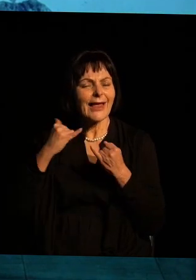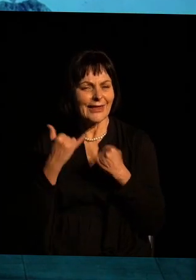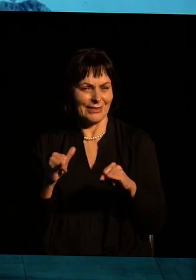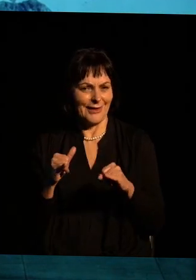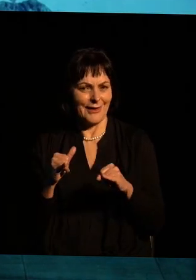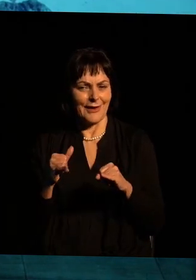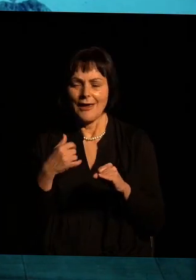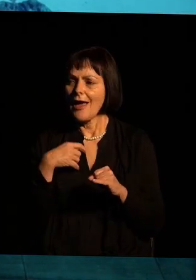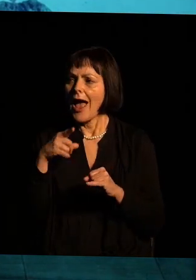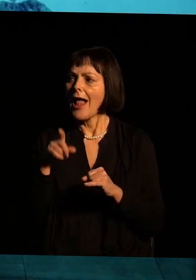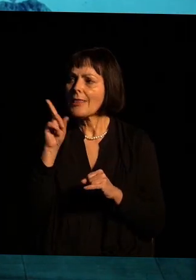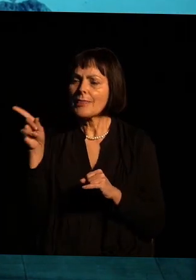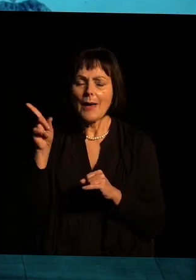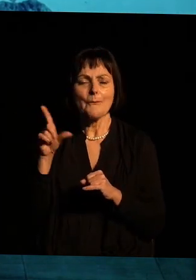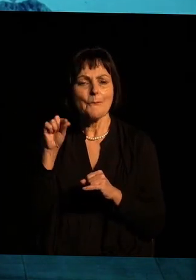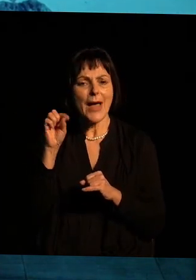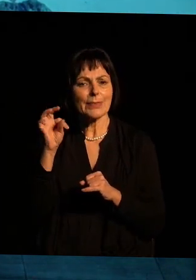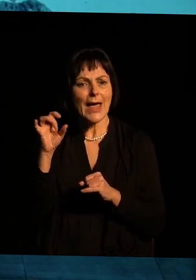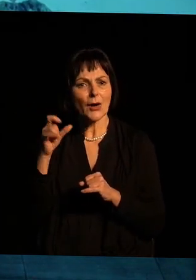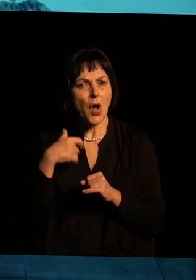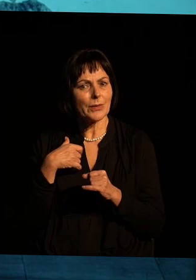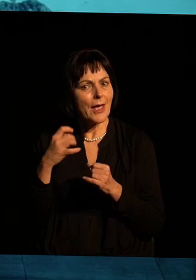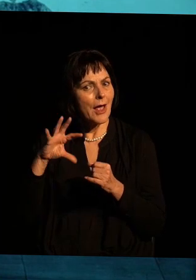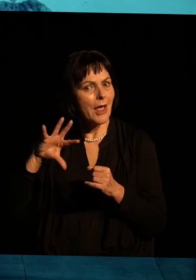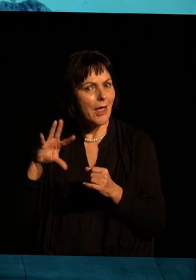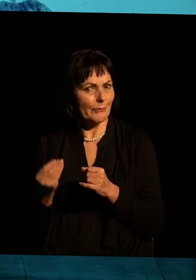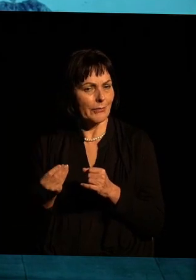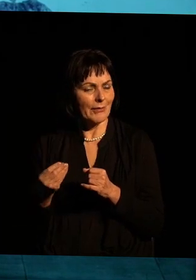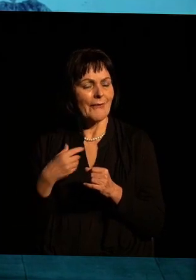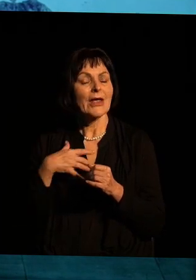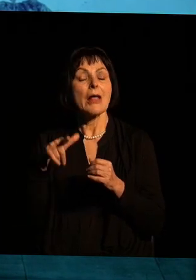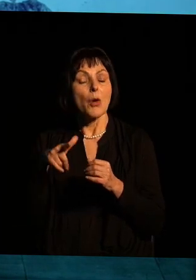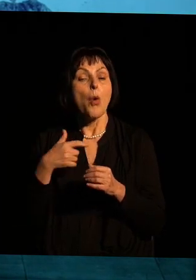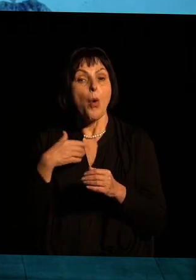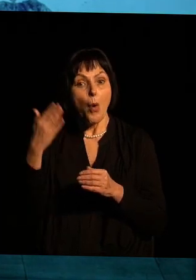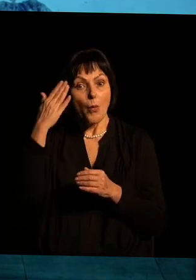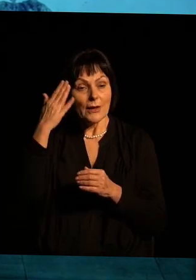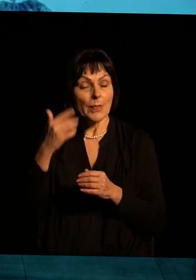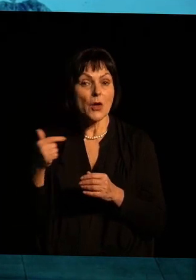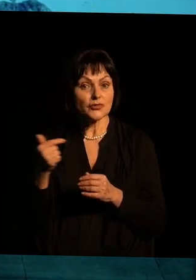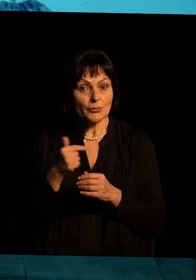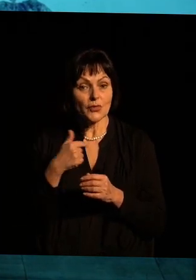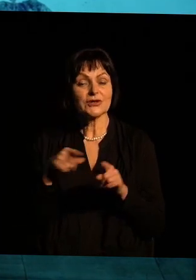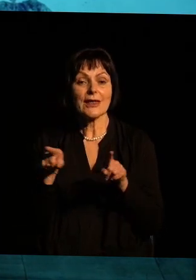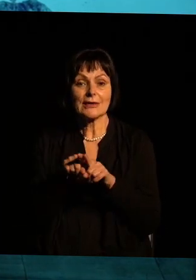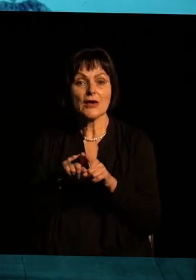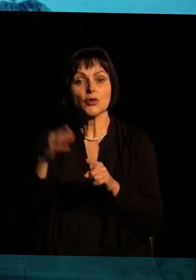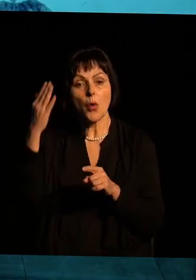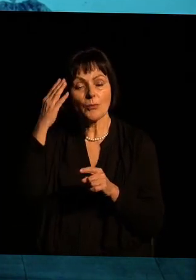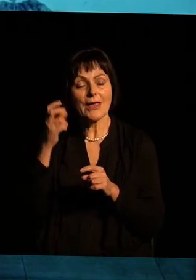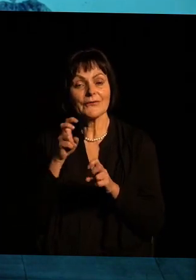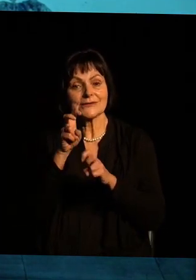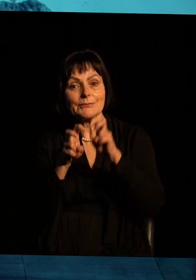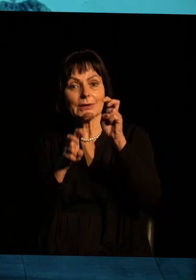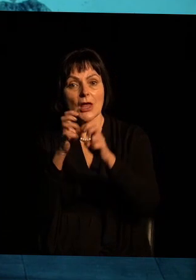to, że tam Patagonia jest bardzo specyficzna, że oprócz dużych umiejętności trzeba umieć się wspinać